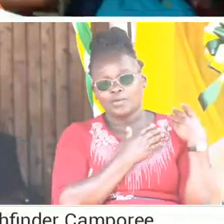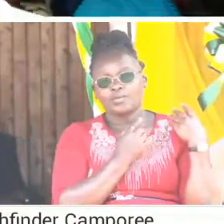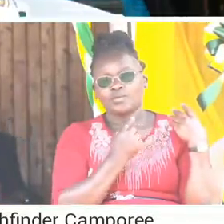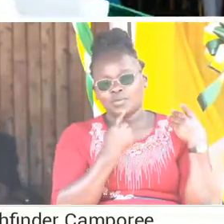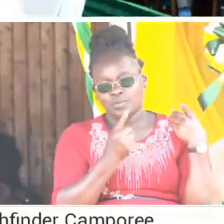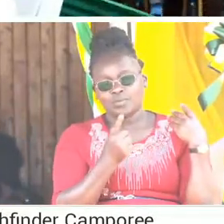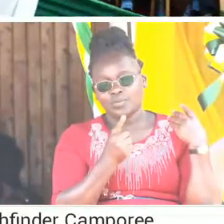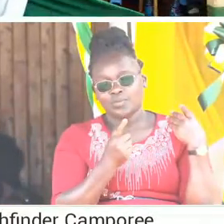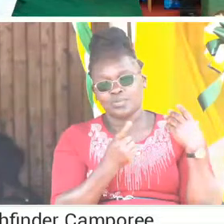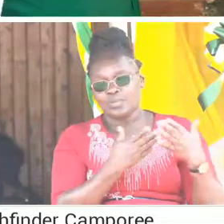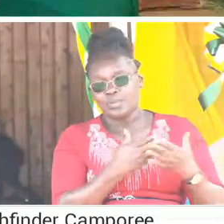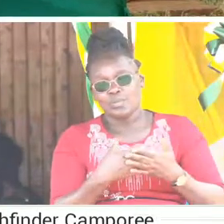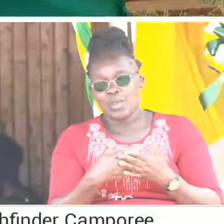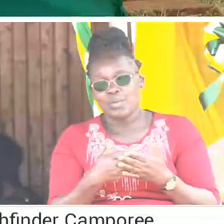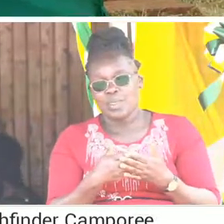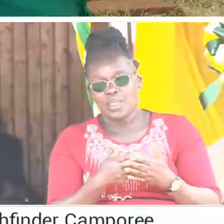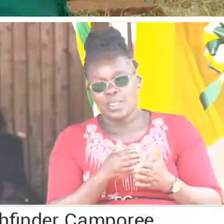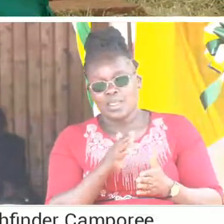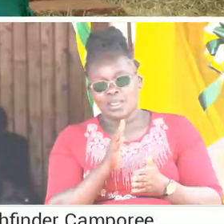kuokoe. Wakaanza kwenda.